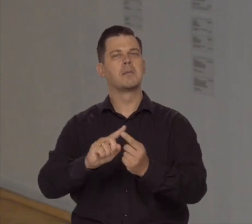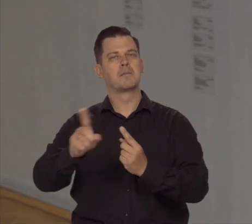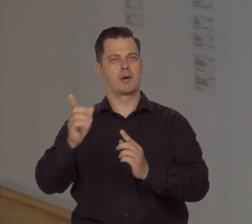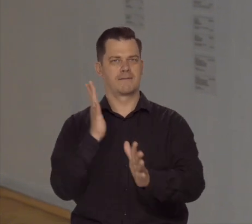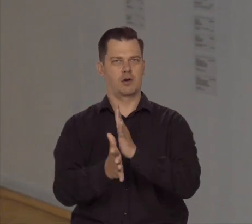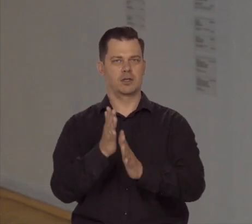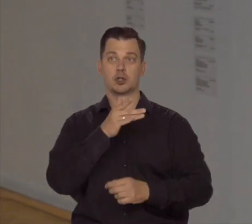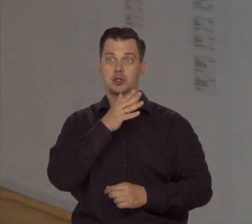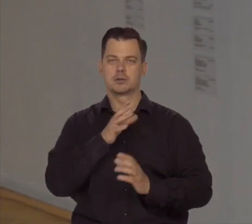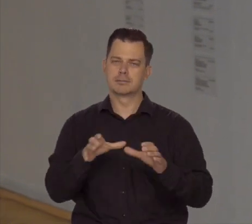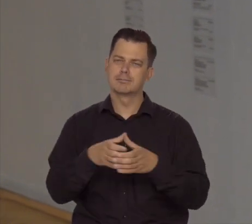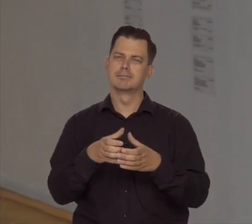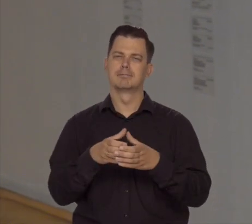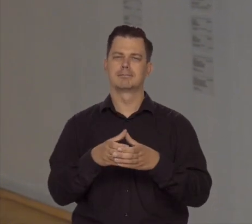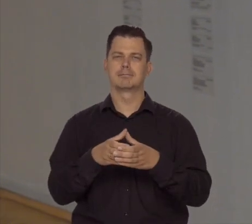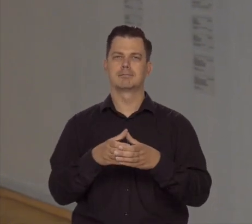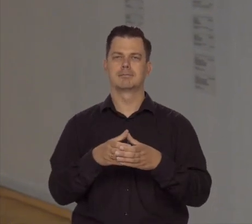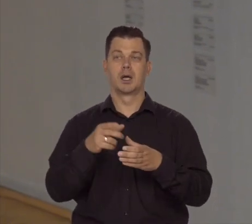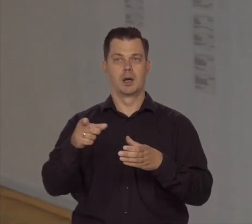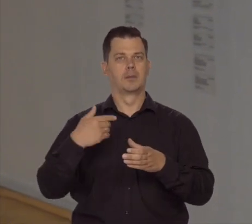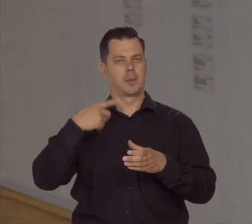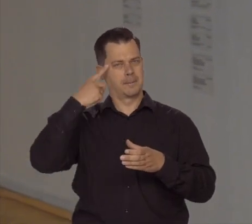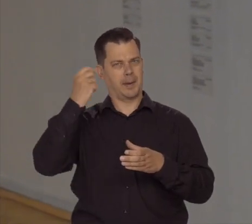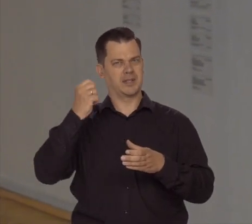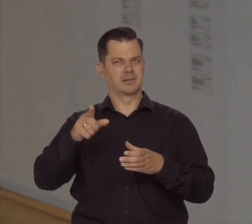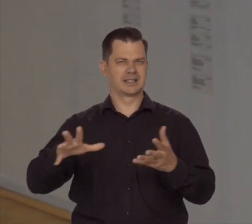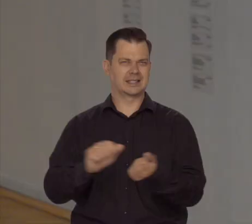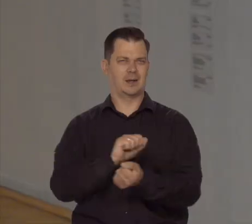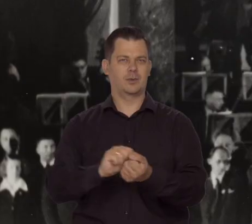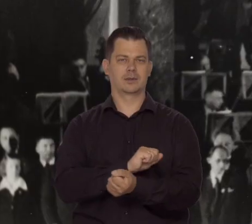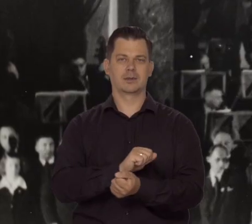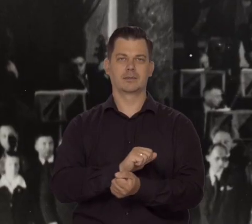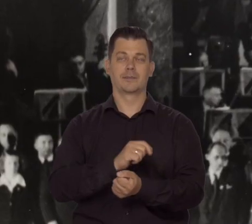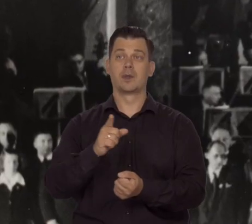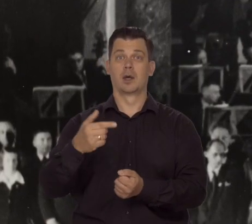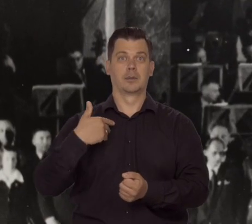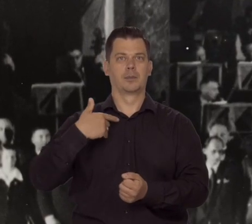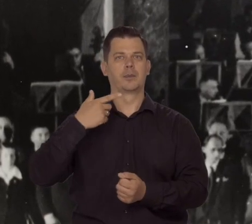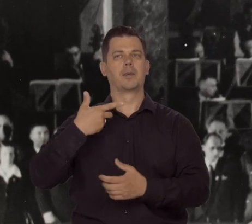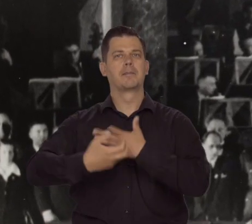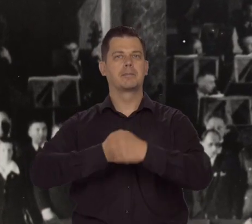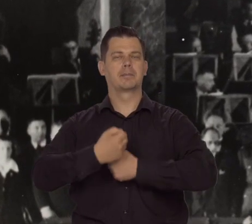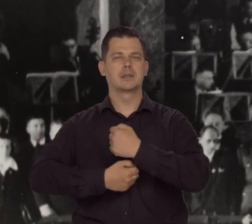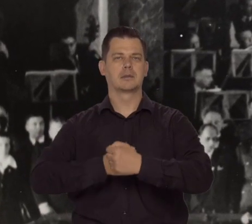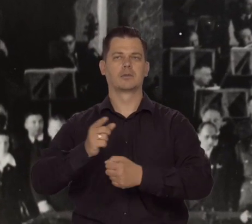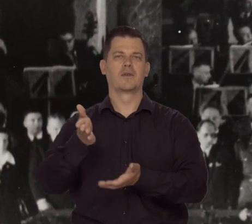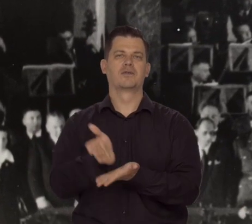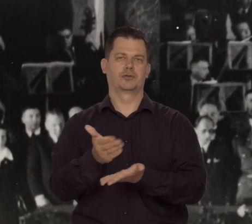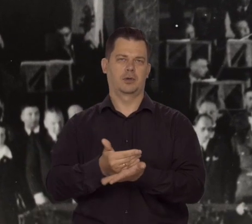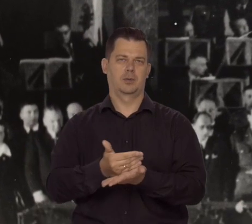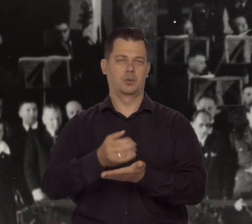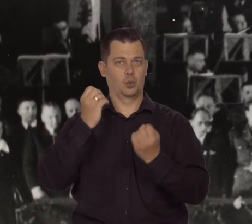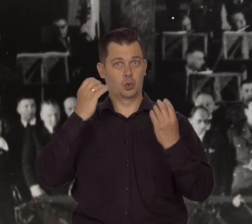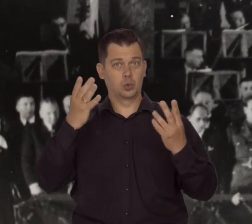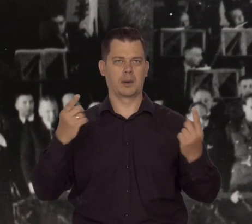powojennej społeczności żydowskiej, a także istotny element budowania pamięci o zagładzie. Pracami związanymi z upamiętnieniem opiekował się Wydział